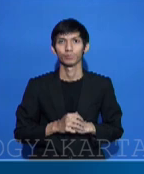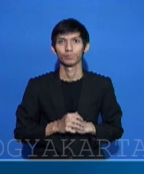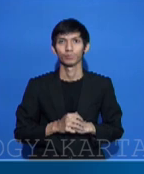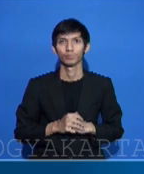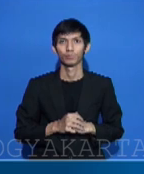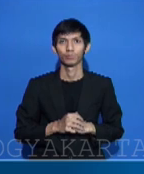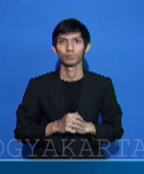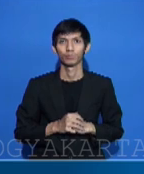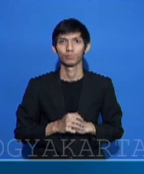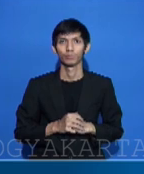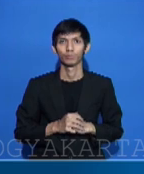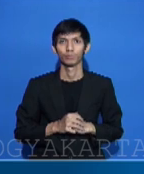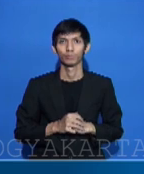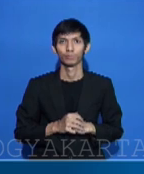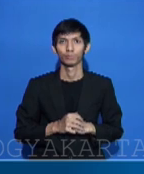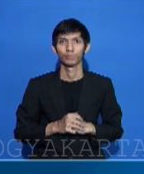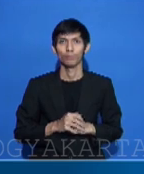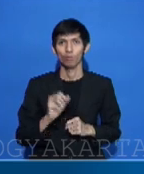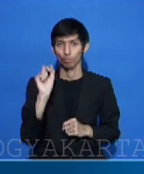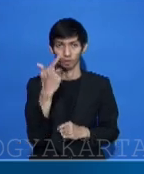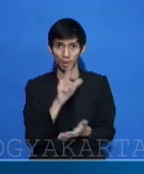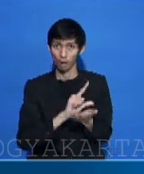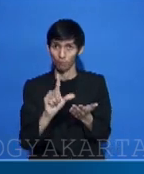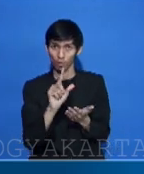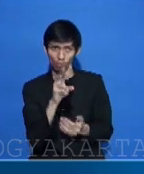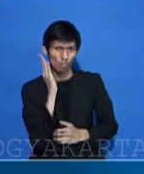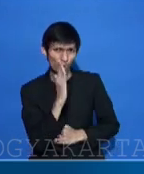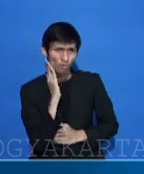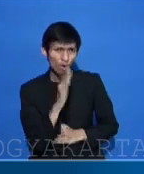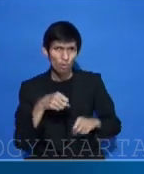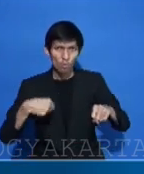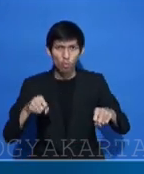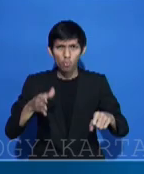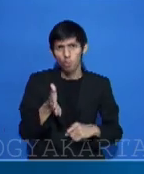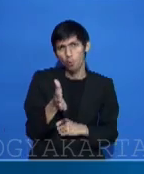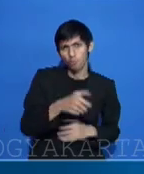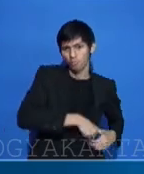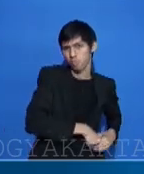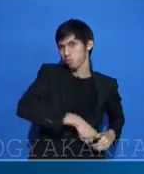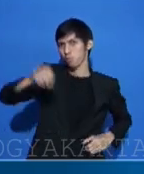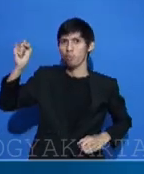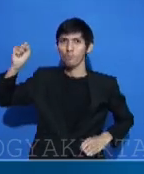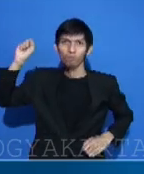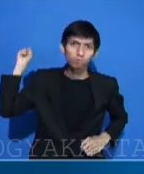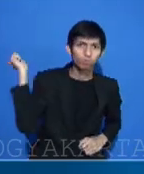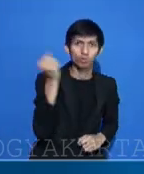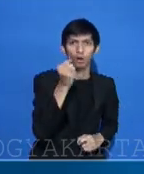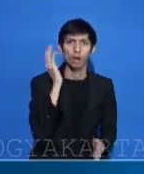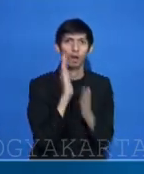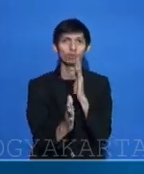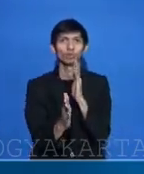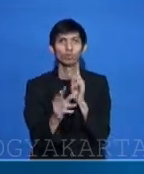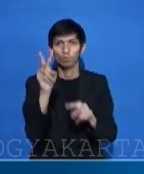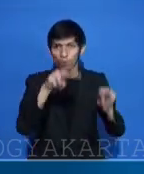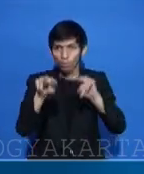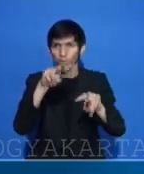Usai mendapat laporan warga yang melihat seorang pemuda pengendara sepeda motor mengacungkan sebilah celurit, jajaran Polres Bantul langsung melakukan